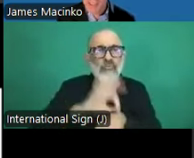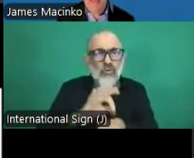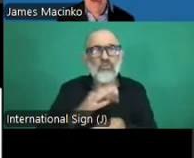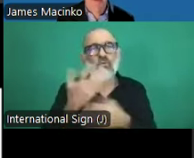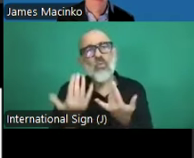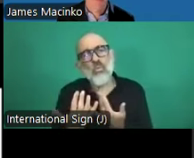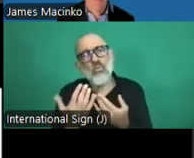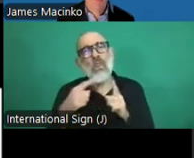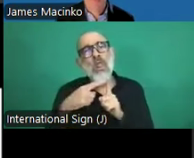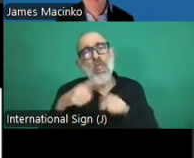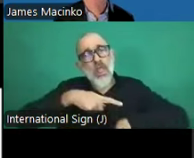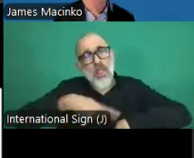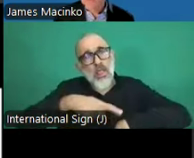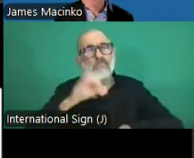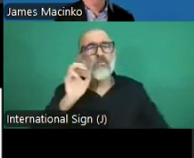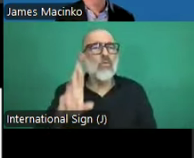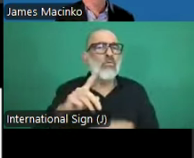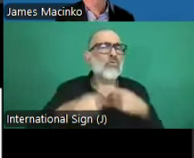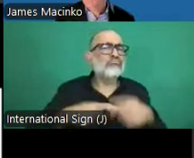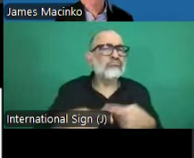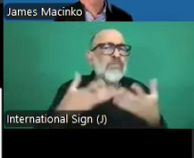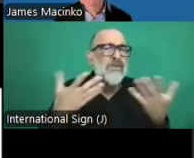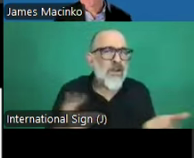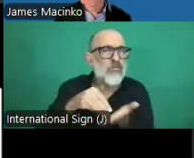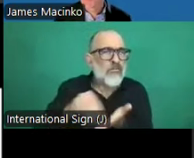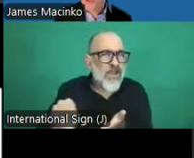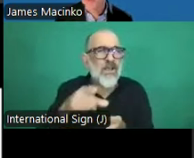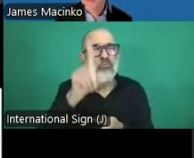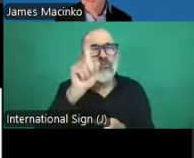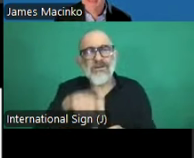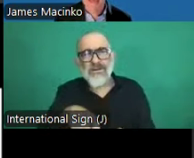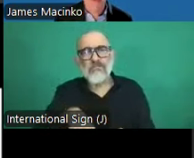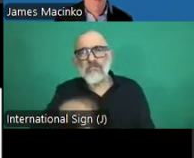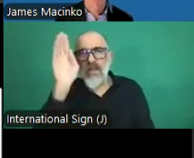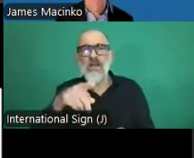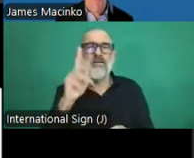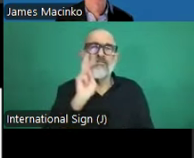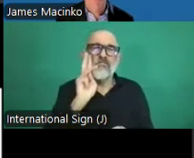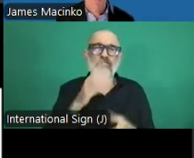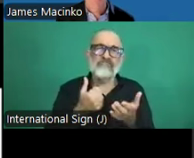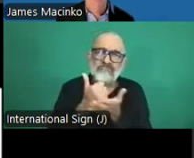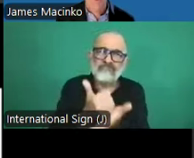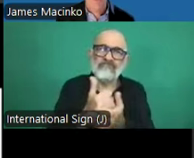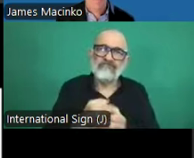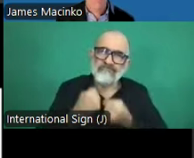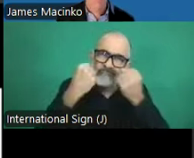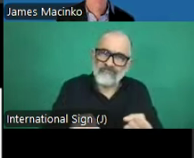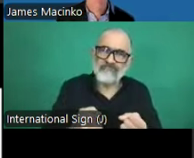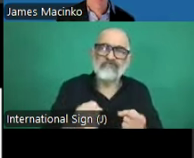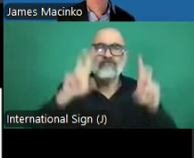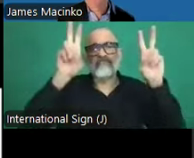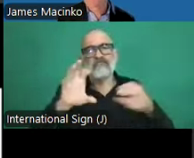de passer tout le processus de recherche des soins. Alors, quels sont les